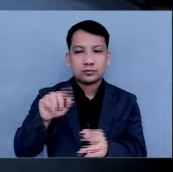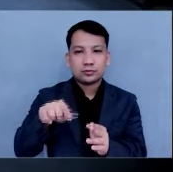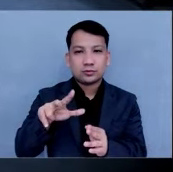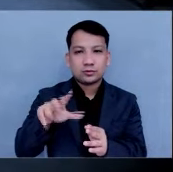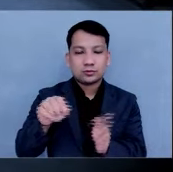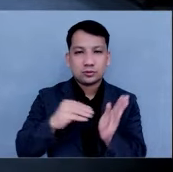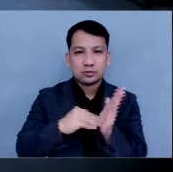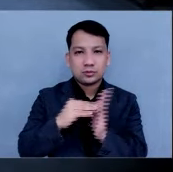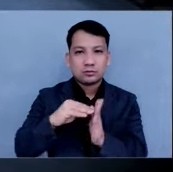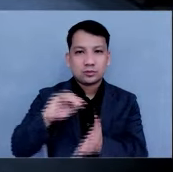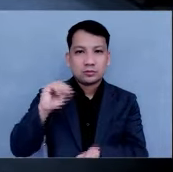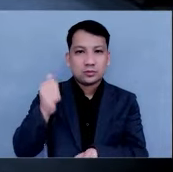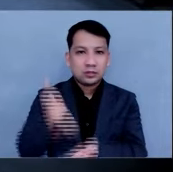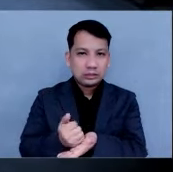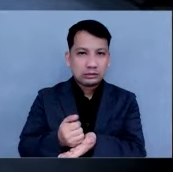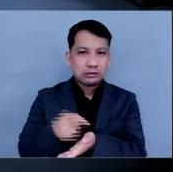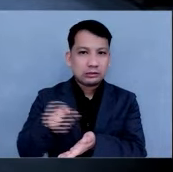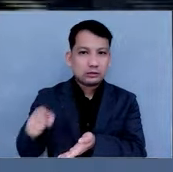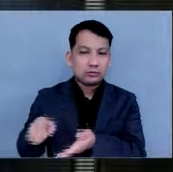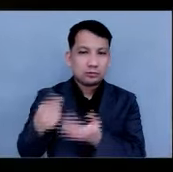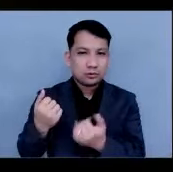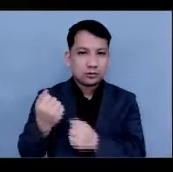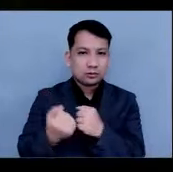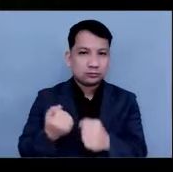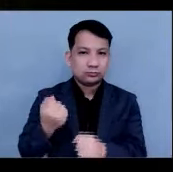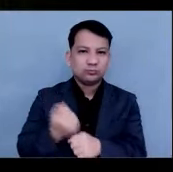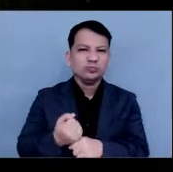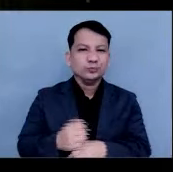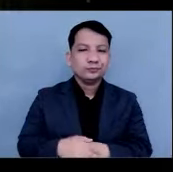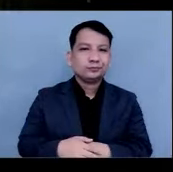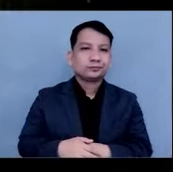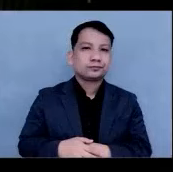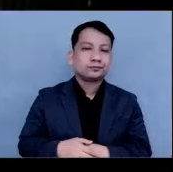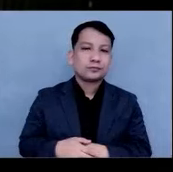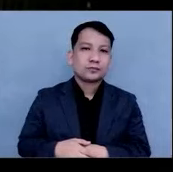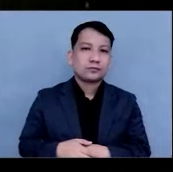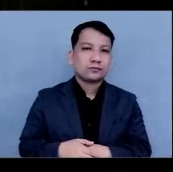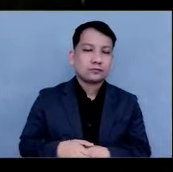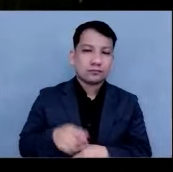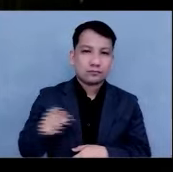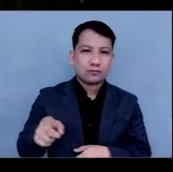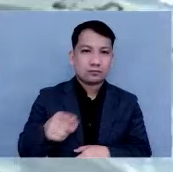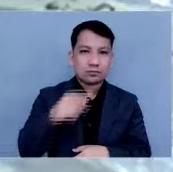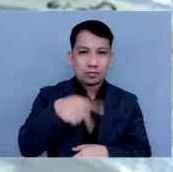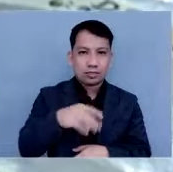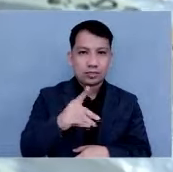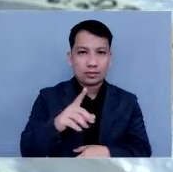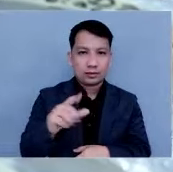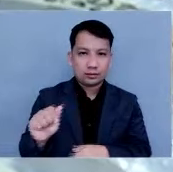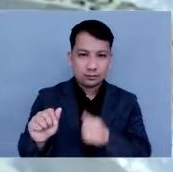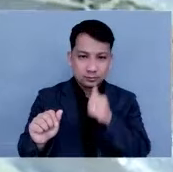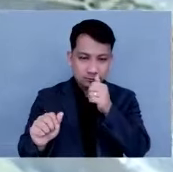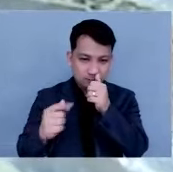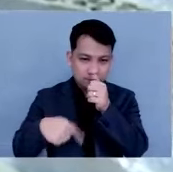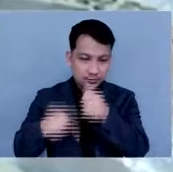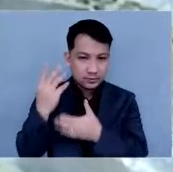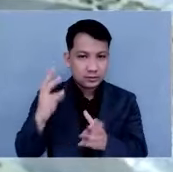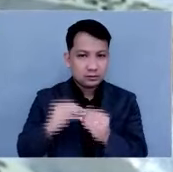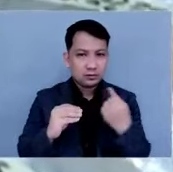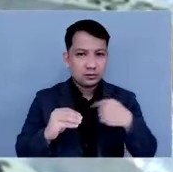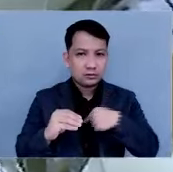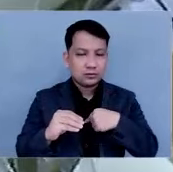milliones na budget nila Ngayong taon samantala nasita naman ng Philippine drug enforcement ag sa